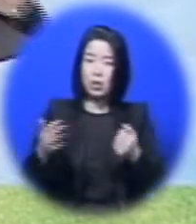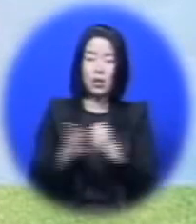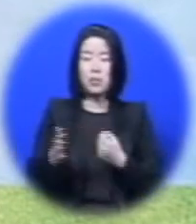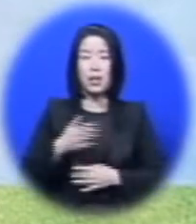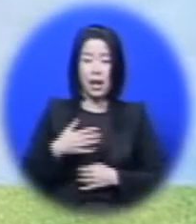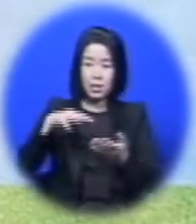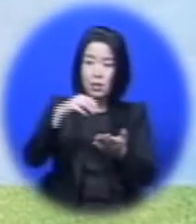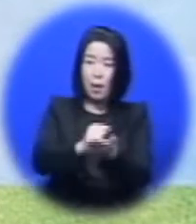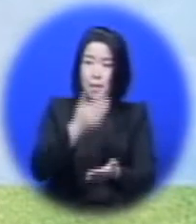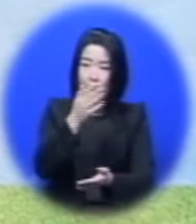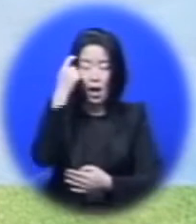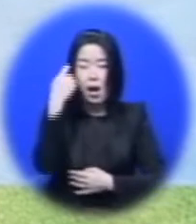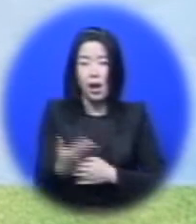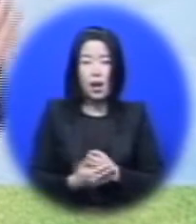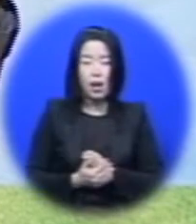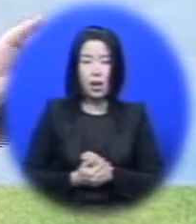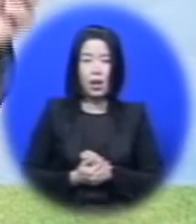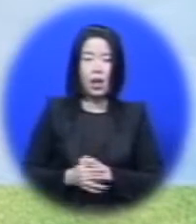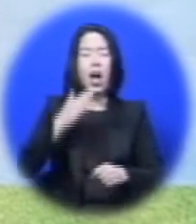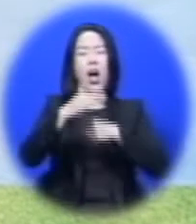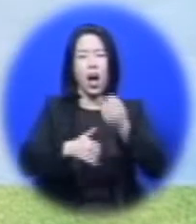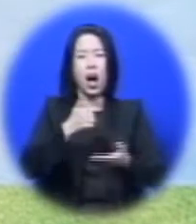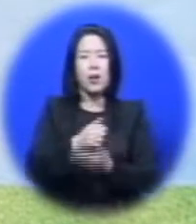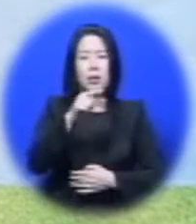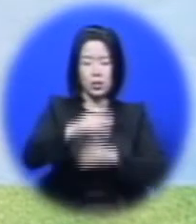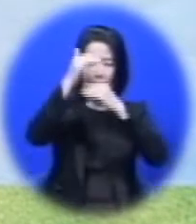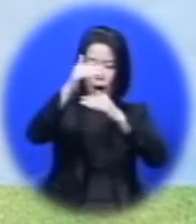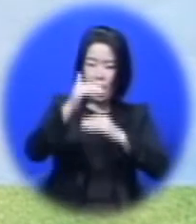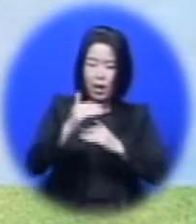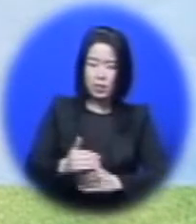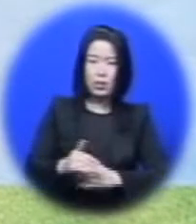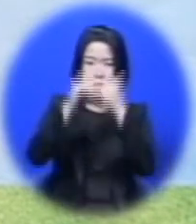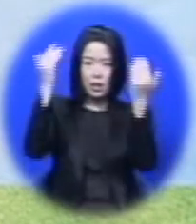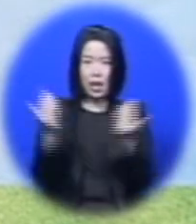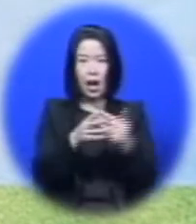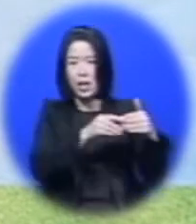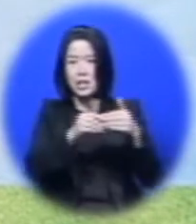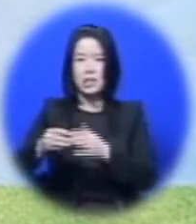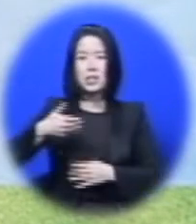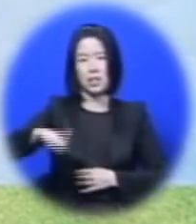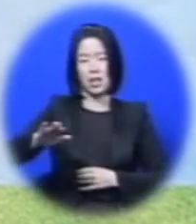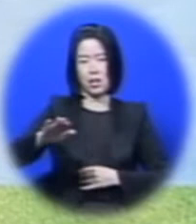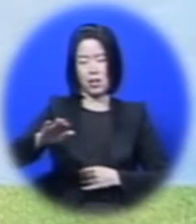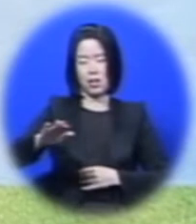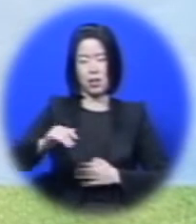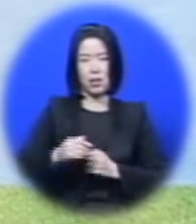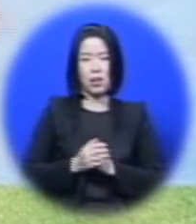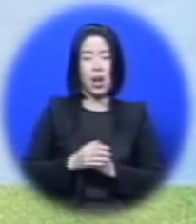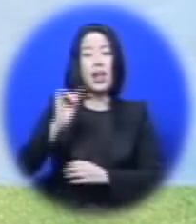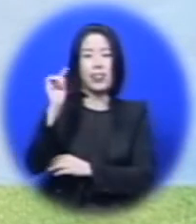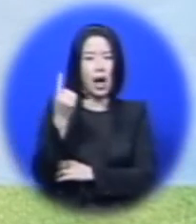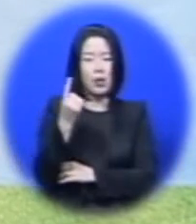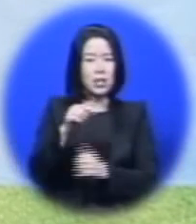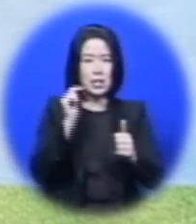가서 점령만 하면 되는 겁니까? 하나님이 그 과정을 다 하나님이 이끌어 가신다는 거죠. 다윗